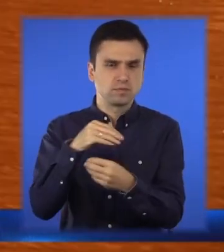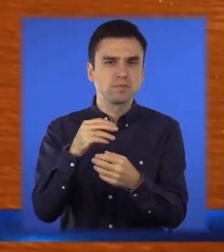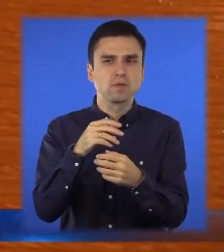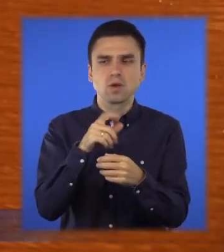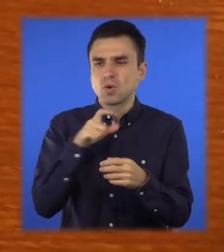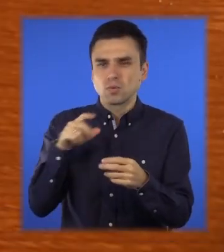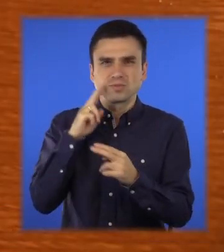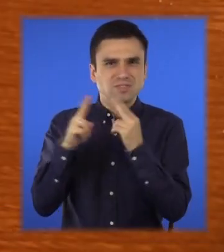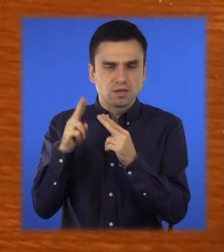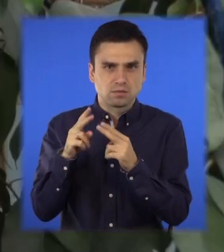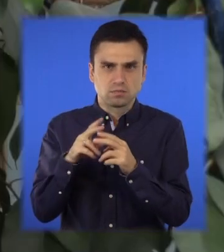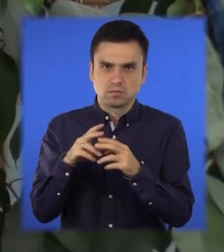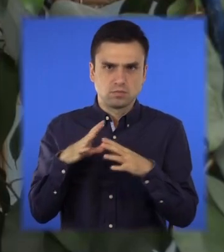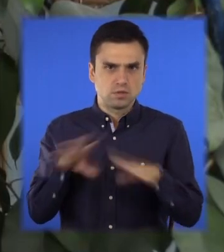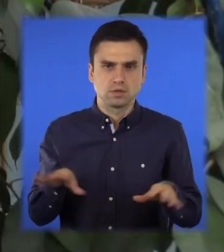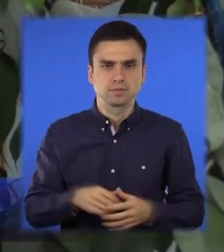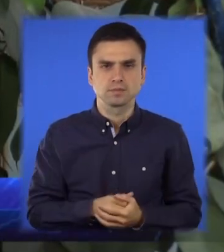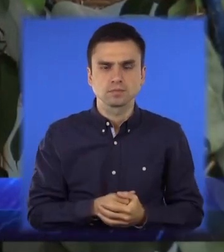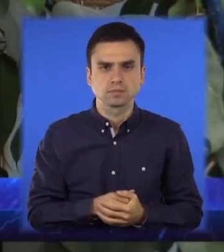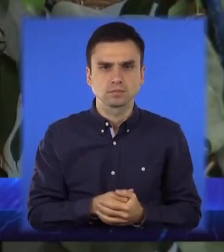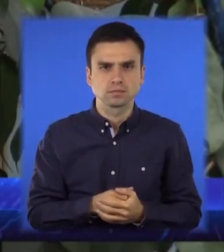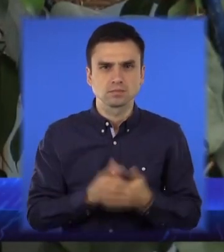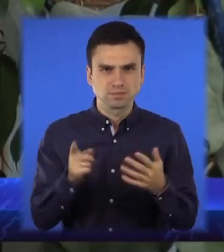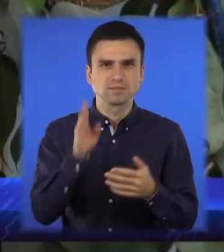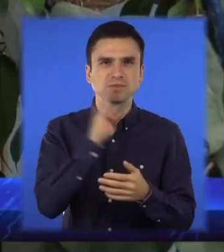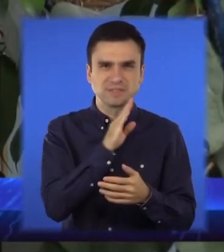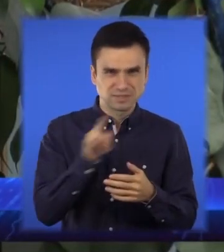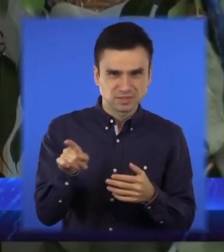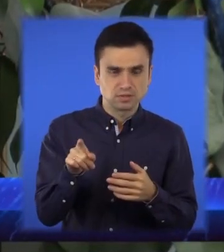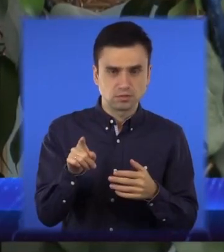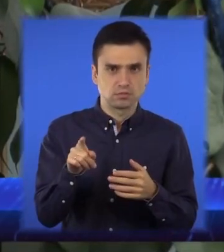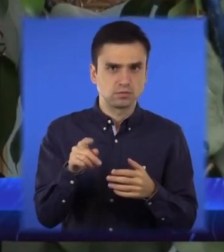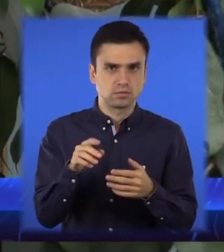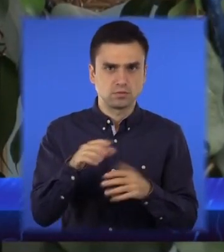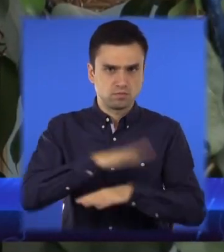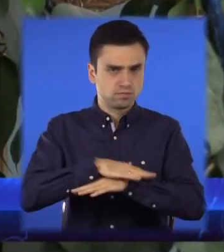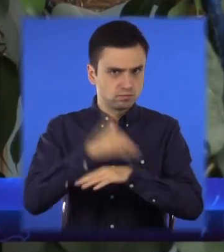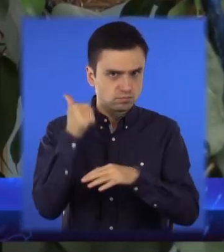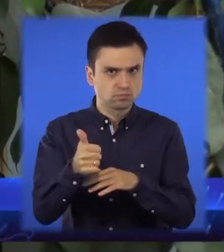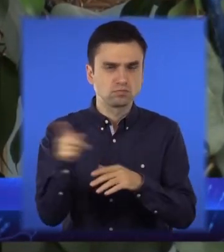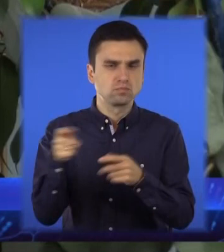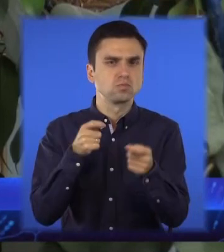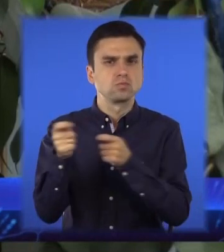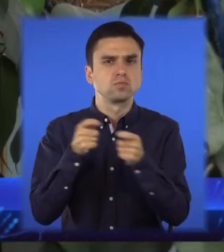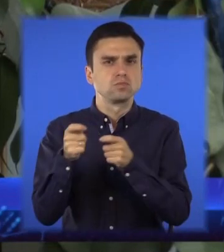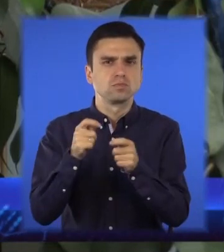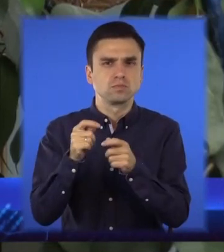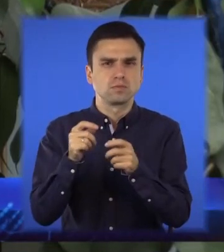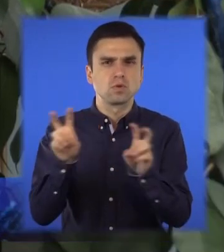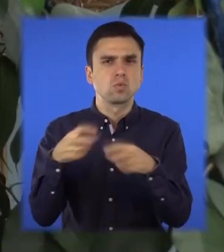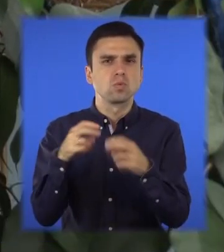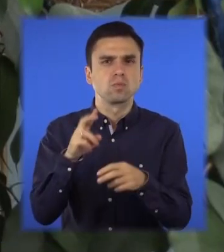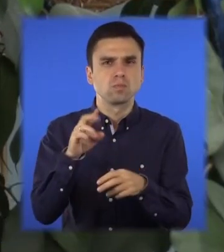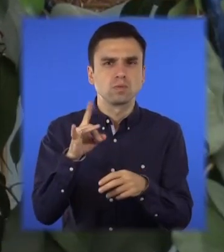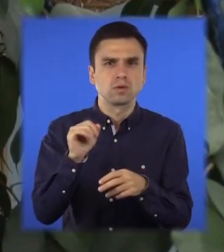на жінку не надходило. Ніколь Данилова є керівником зразкового колективу естрадного танцю «Браво» Палацу